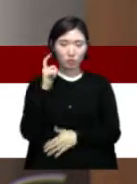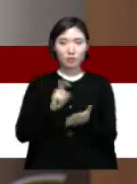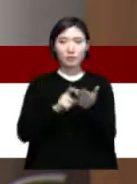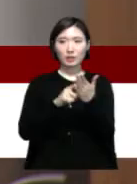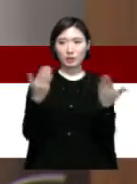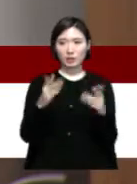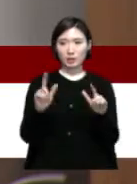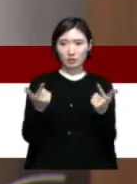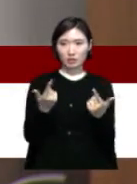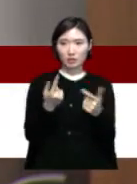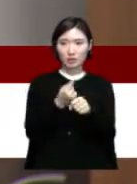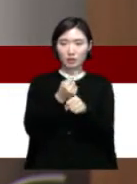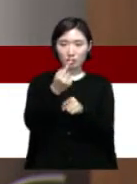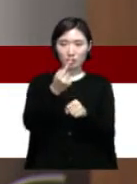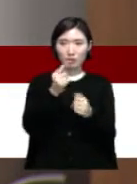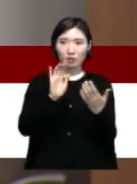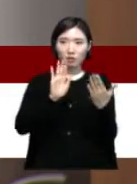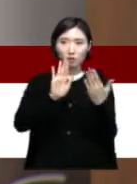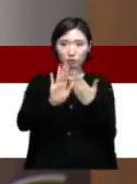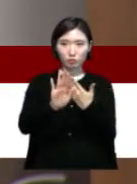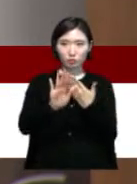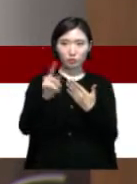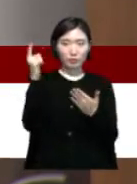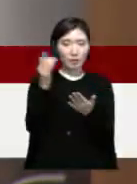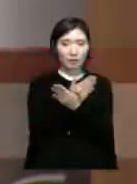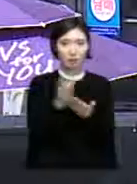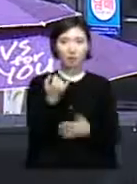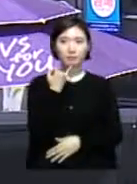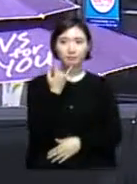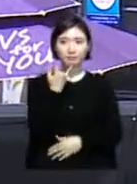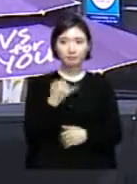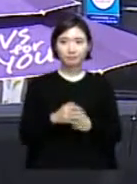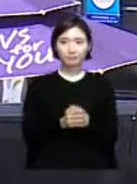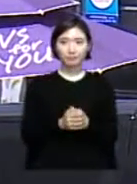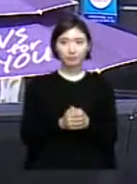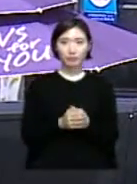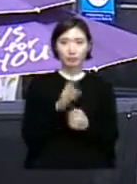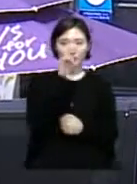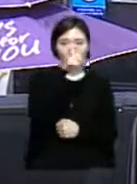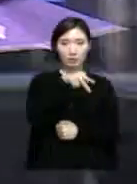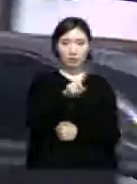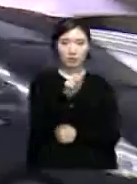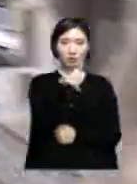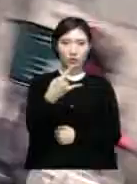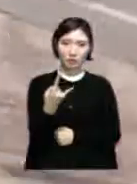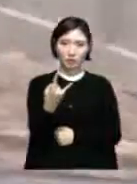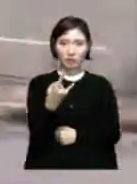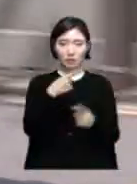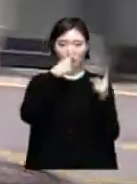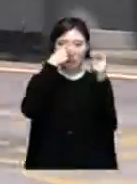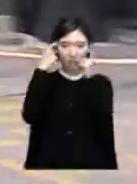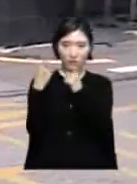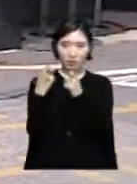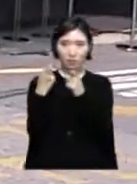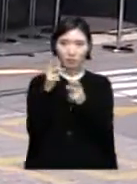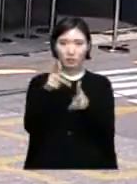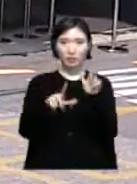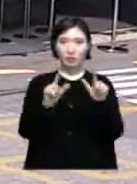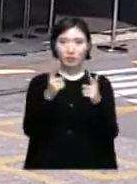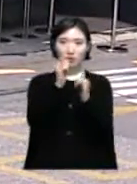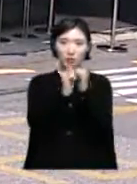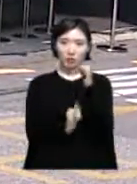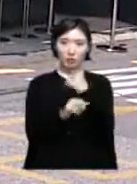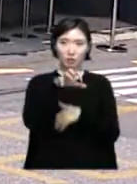아닙니다. 내년 하반기나 돼서 뭐 판단을 하게 되는 거예요. 또한 박정희 전 대통령 기념화 사업이 아닌